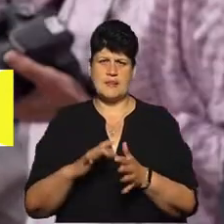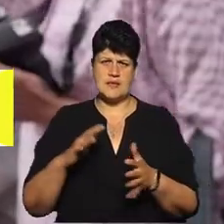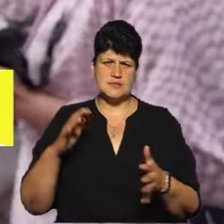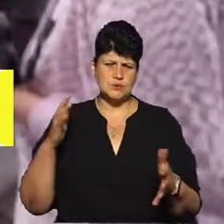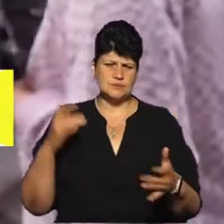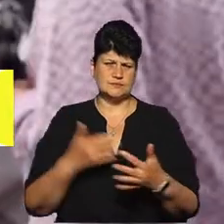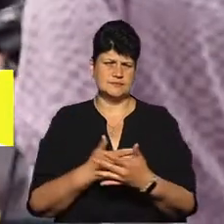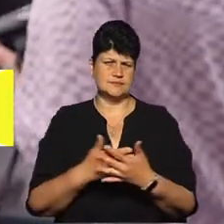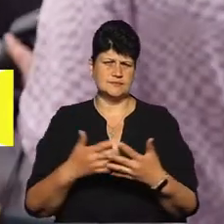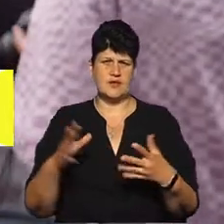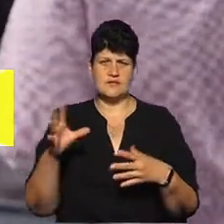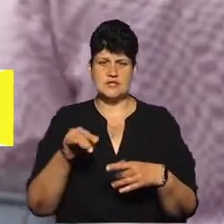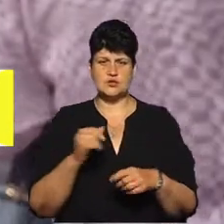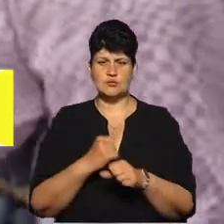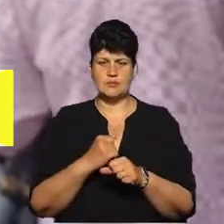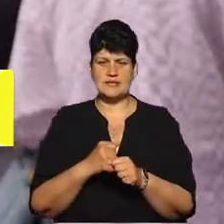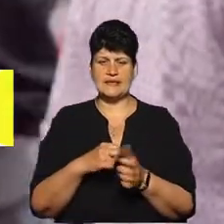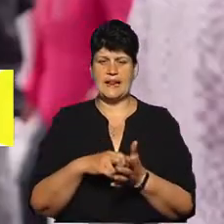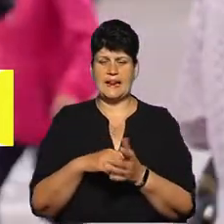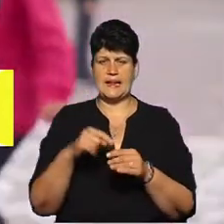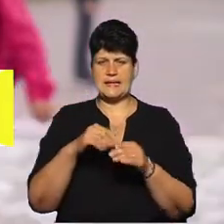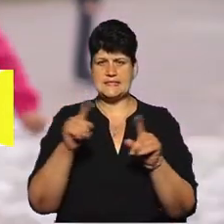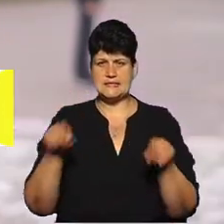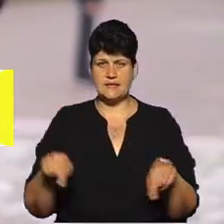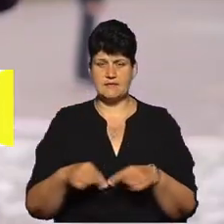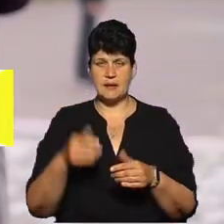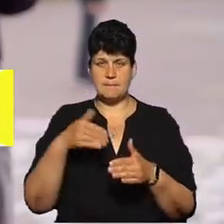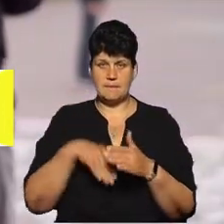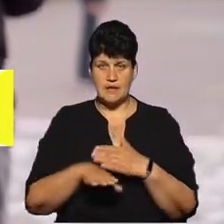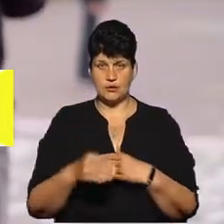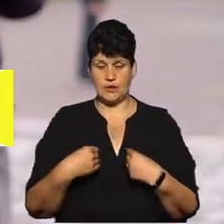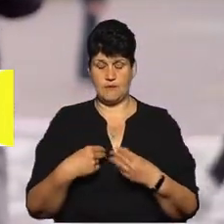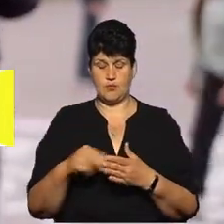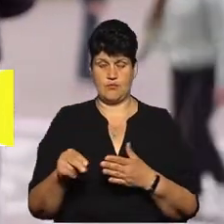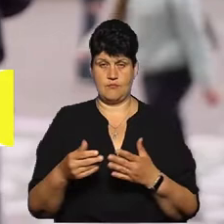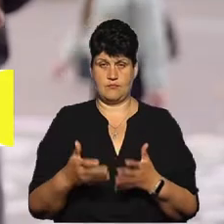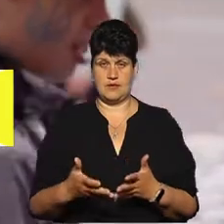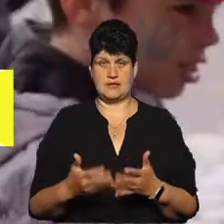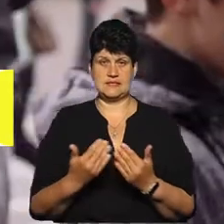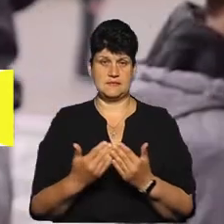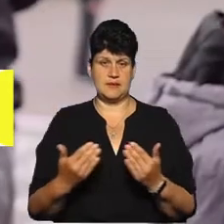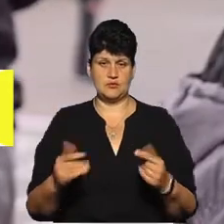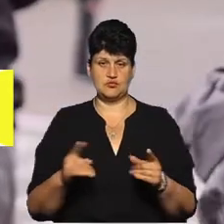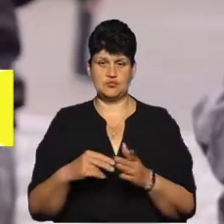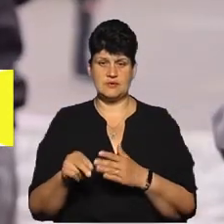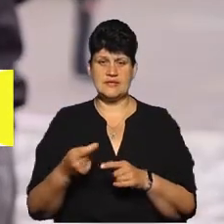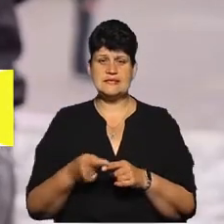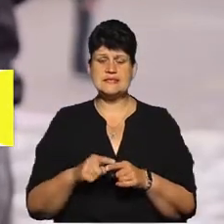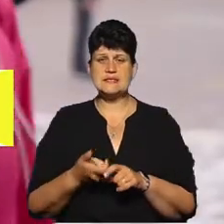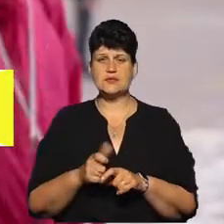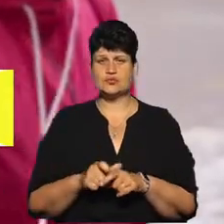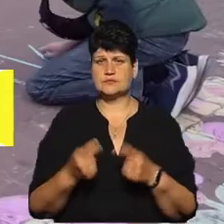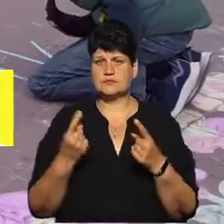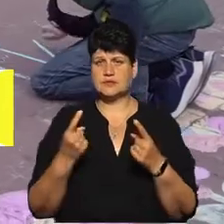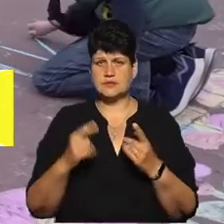робити листівки. І принтер нам закупили, наприклад, ще щось з меблів закупили. Тобто це дуже, дуже значна допомога, ми